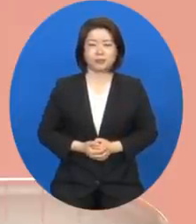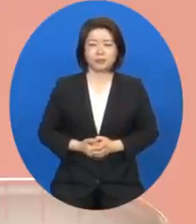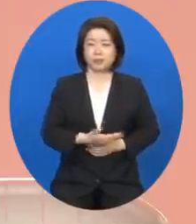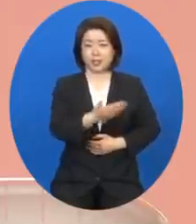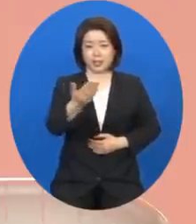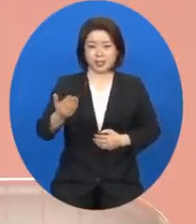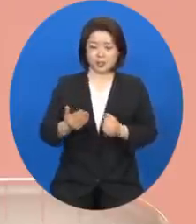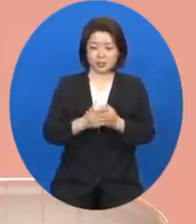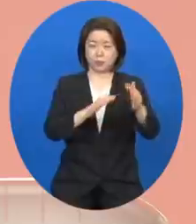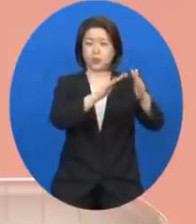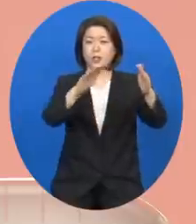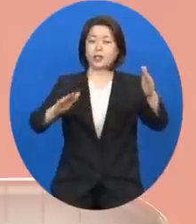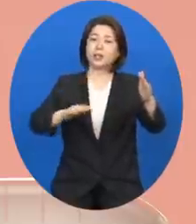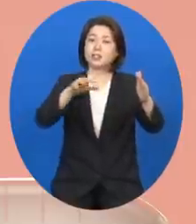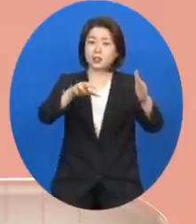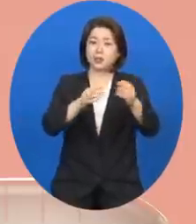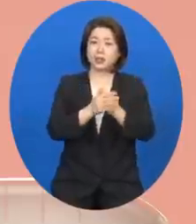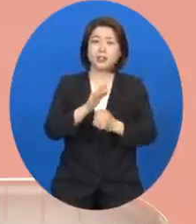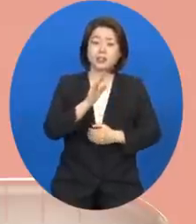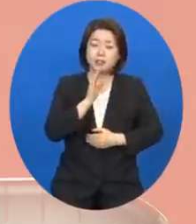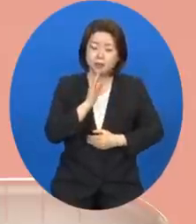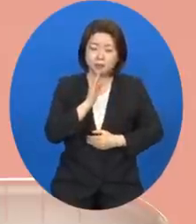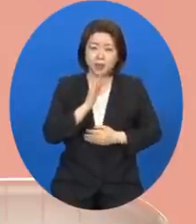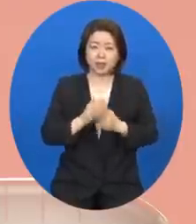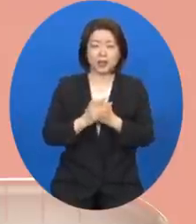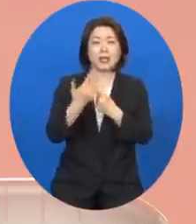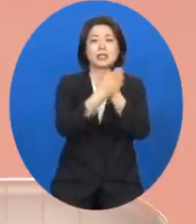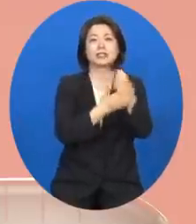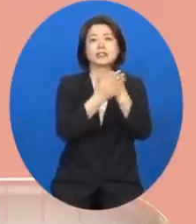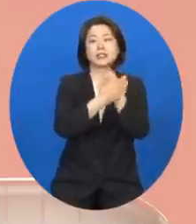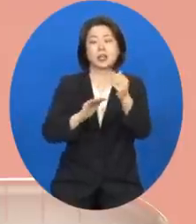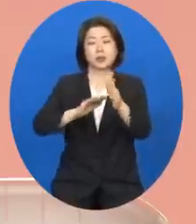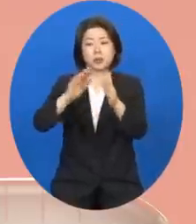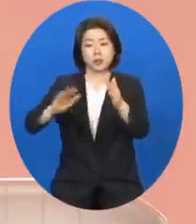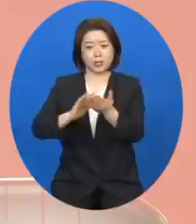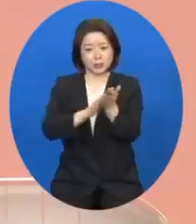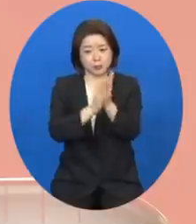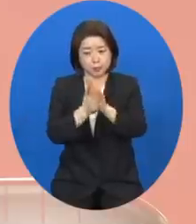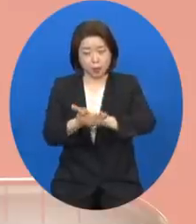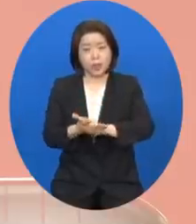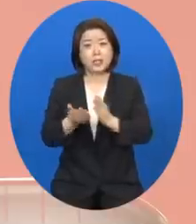여러분, 가정이 정말 은혜로운 가정이 되는 일,